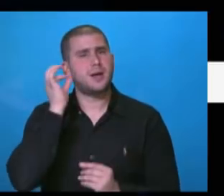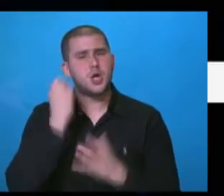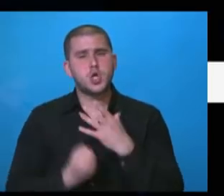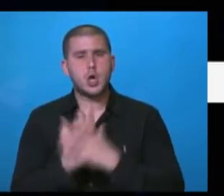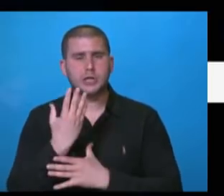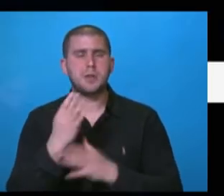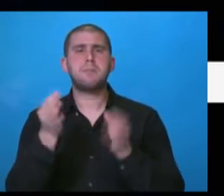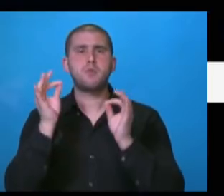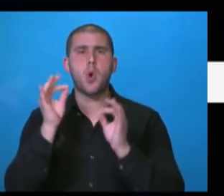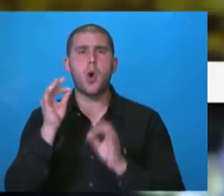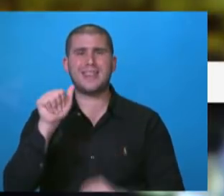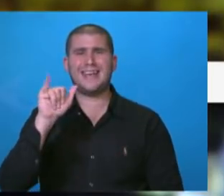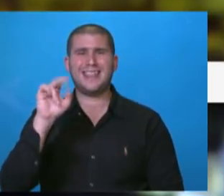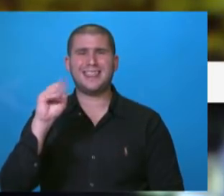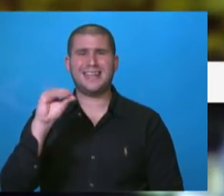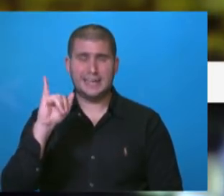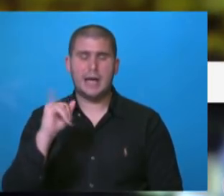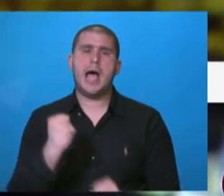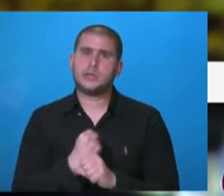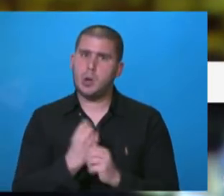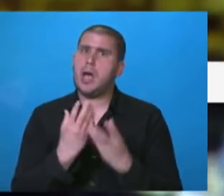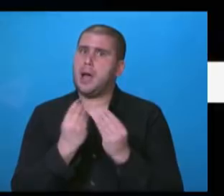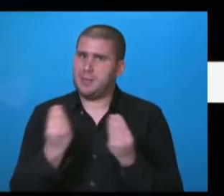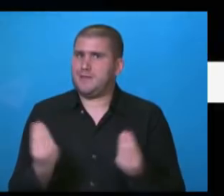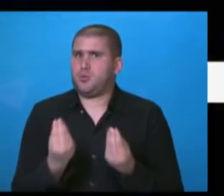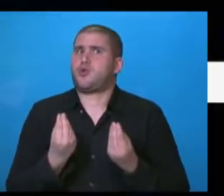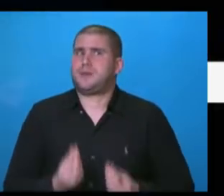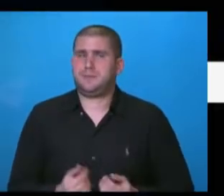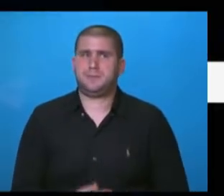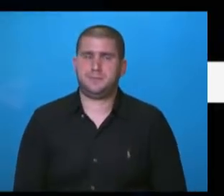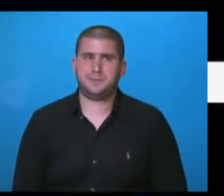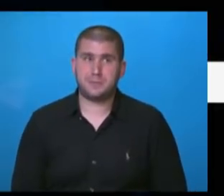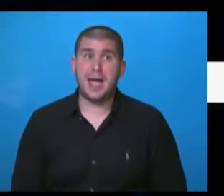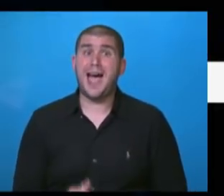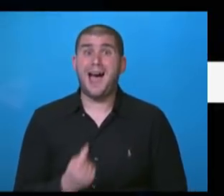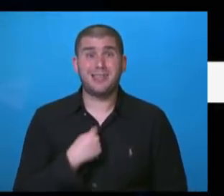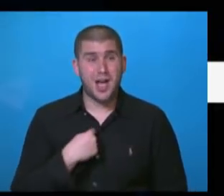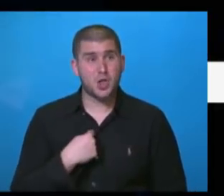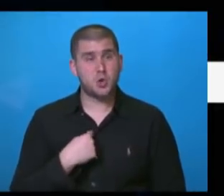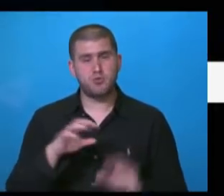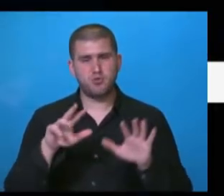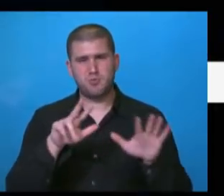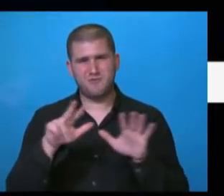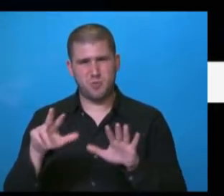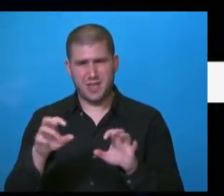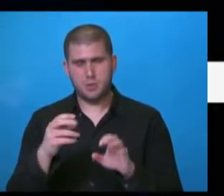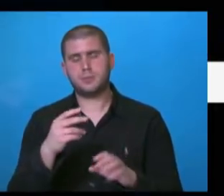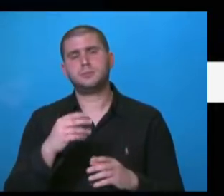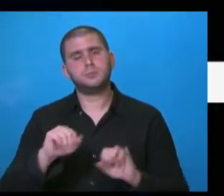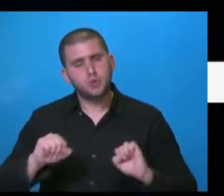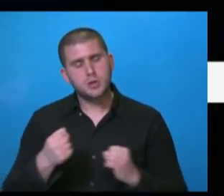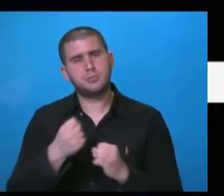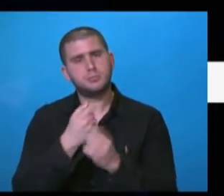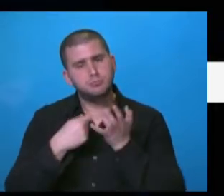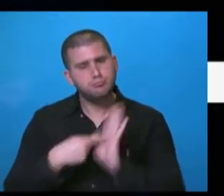מהאינדי, עשו הרבה מאוד דברים טובים. אנחנו בכאן 88 משתדלים להשמיע כמה שיותר ולתת